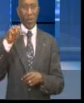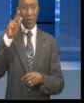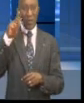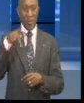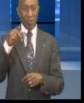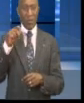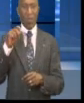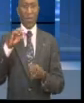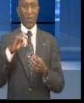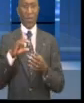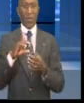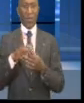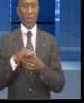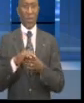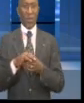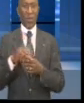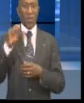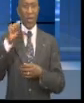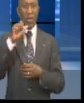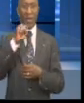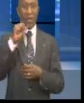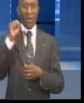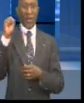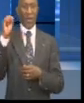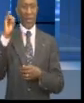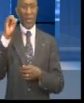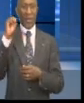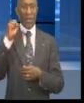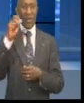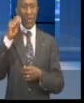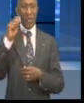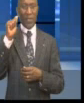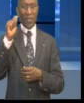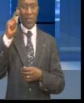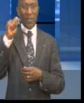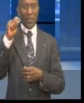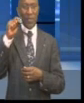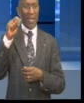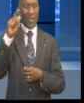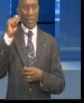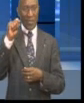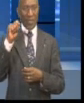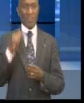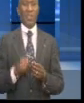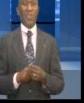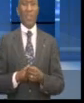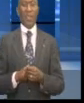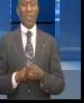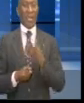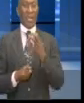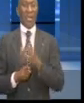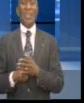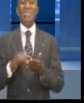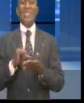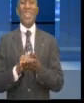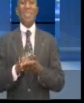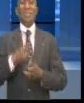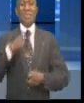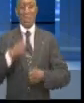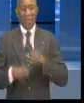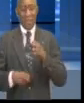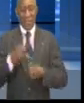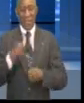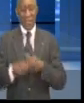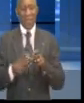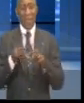cette partie sont détériorées, situation qui ne permet pas aux habitants d'y circuler aisément en cette période pluvieuse.